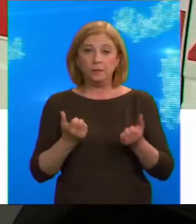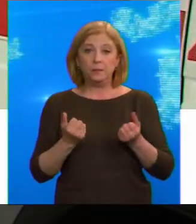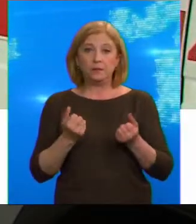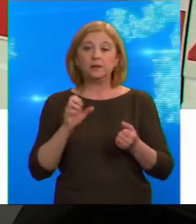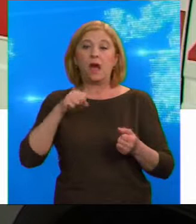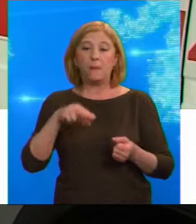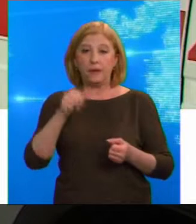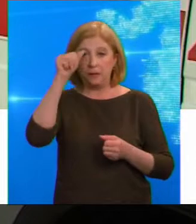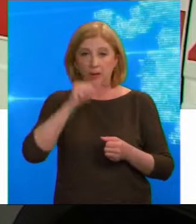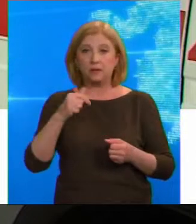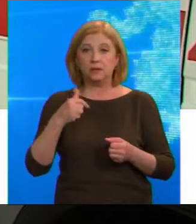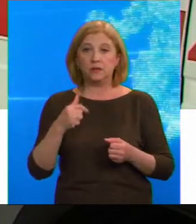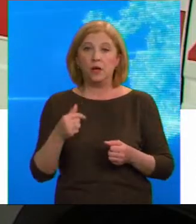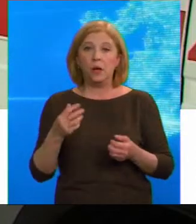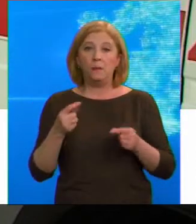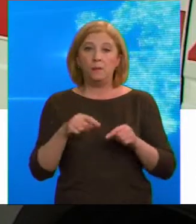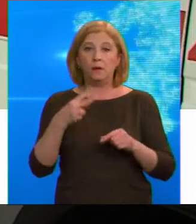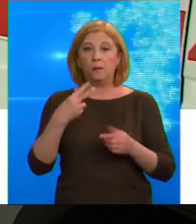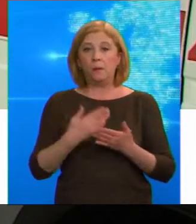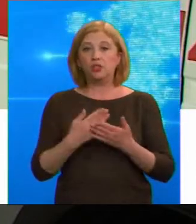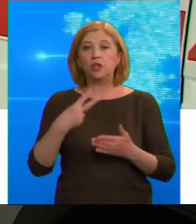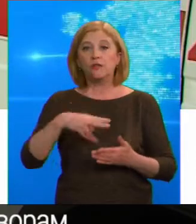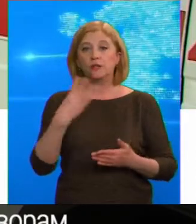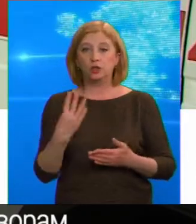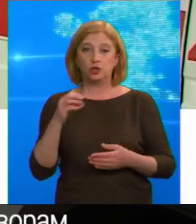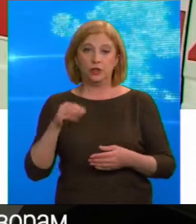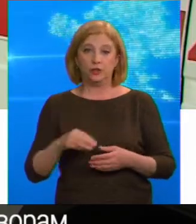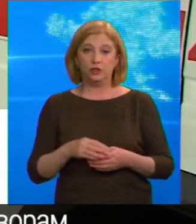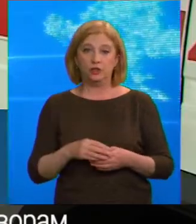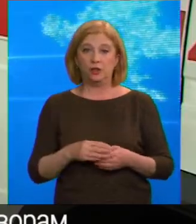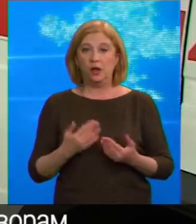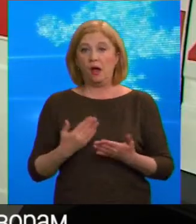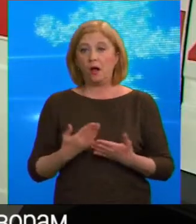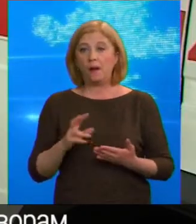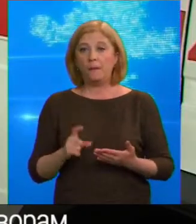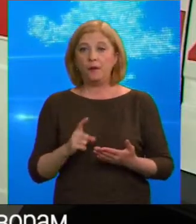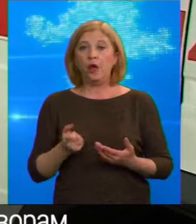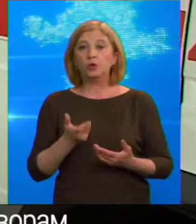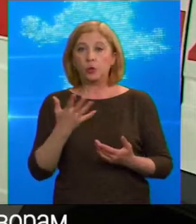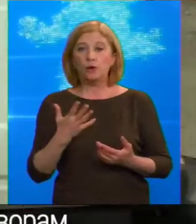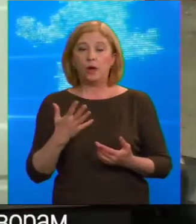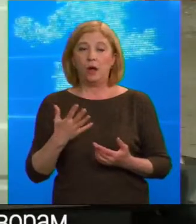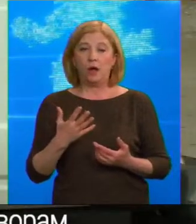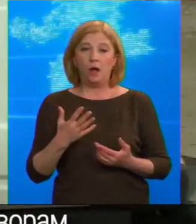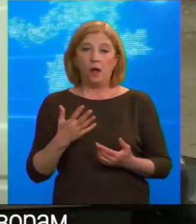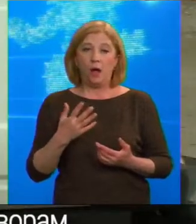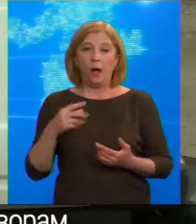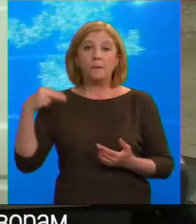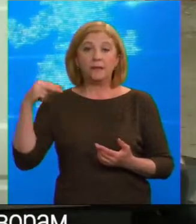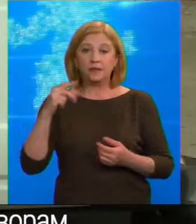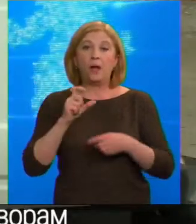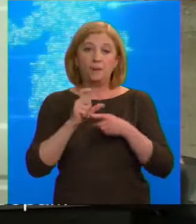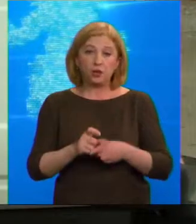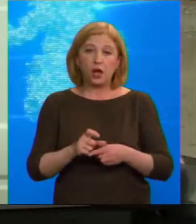апрель месяц почти 24 тысячи. Ну, как бы, сколько президент обещал,